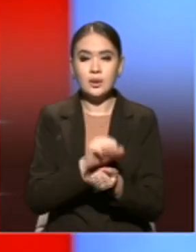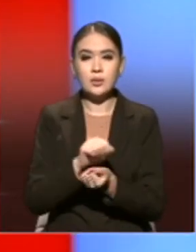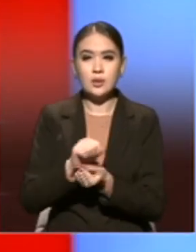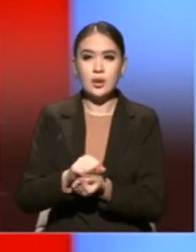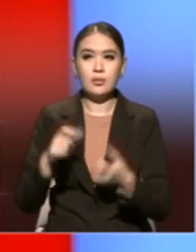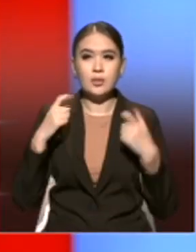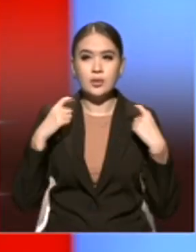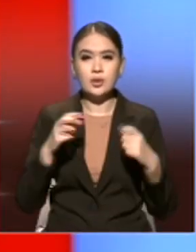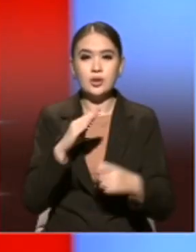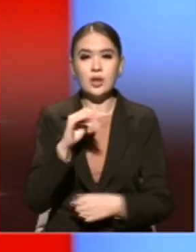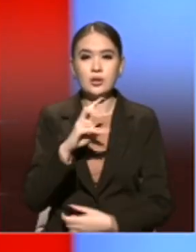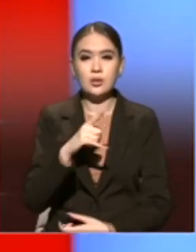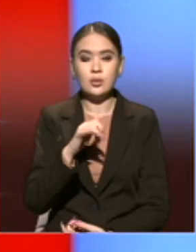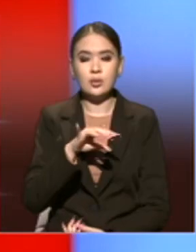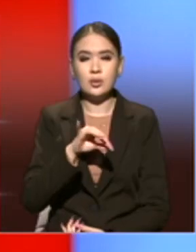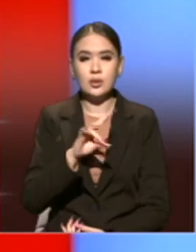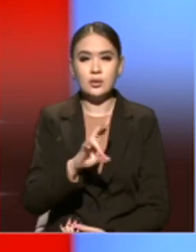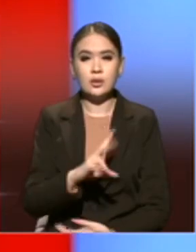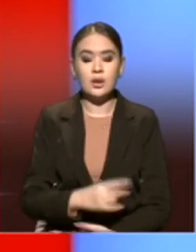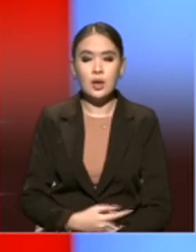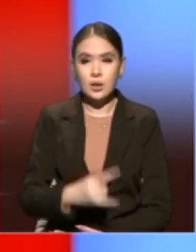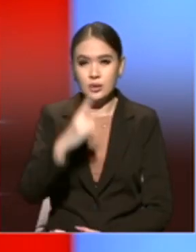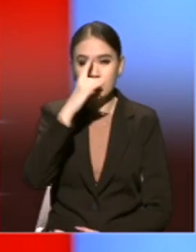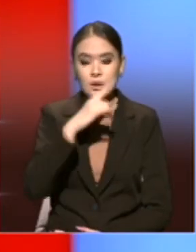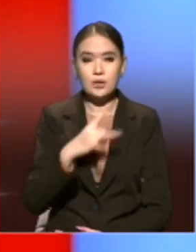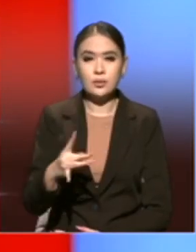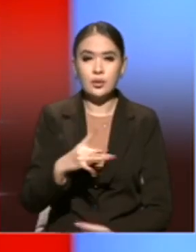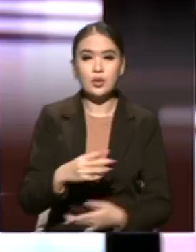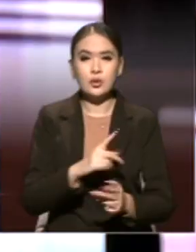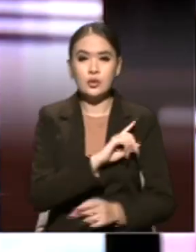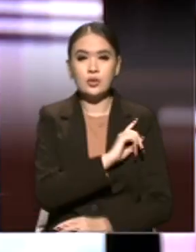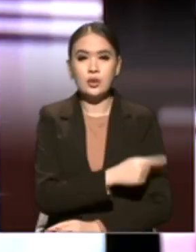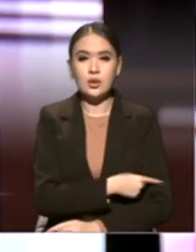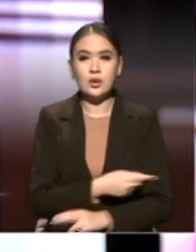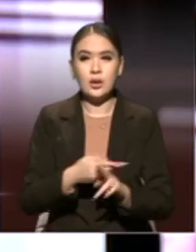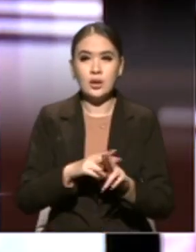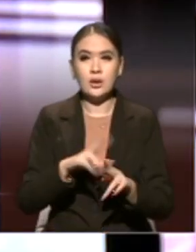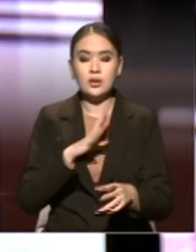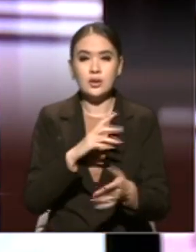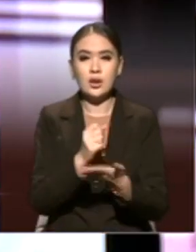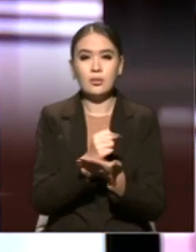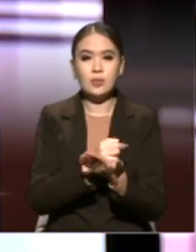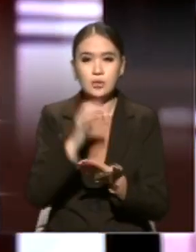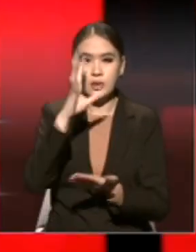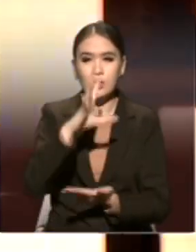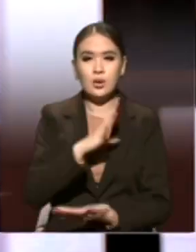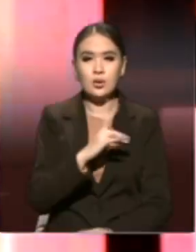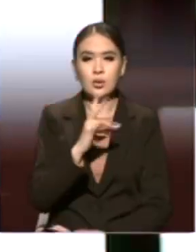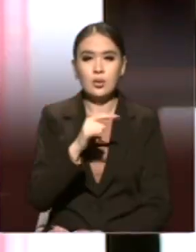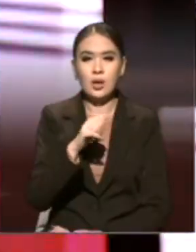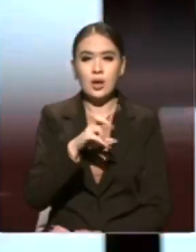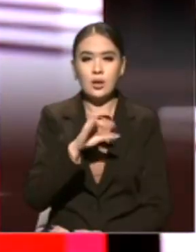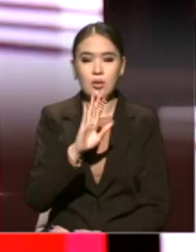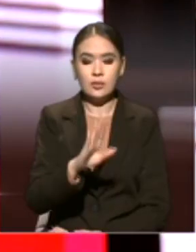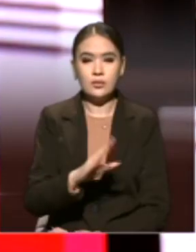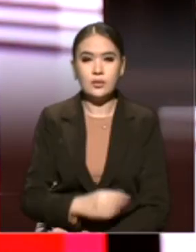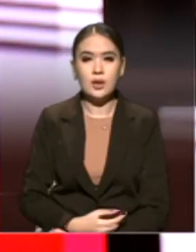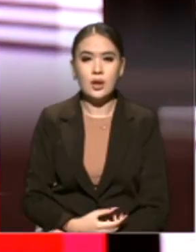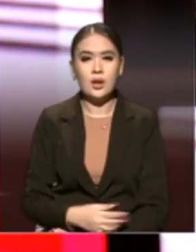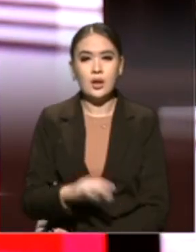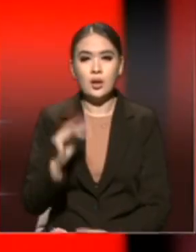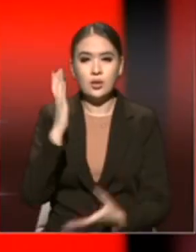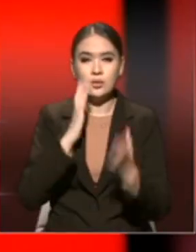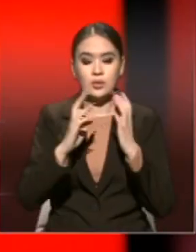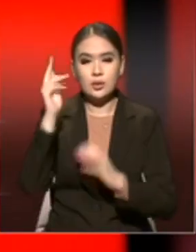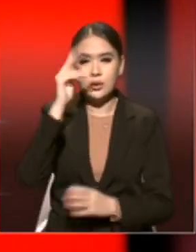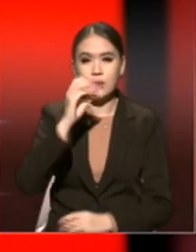подполковник Руслан Жангулин. Қазақстан Республикасы қарулы күштерінің ардагері запастағы полковник Қайсар Мұғалов. Армысыздар. Және Гумилев атындағы